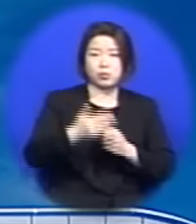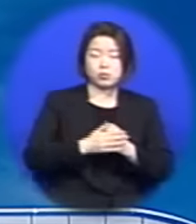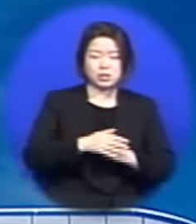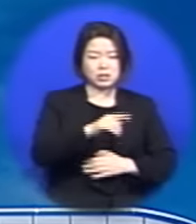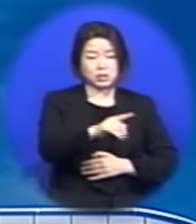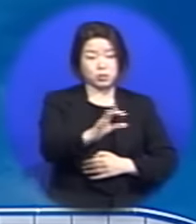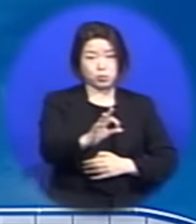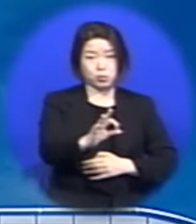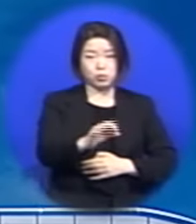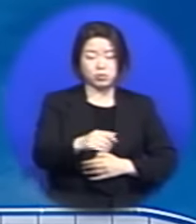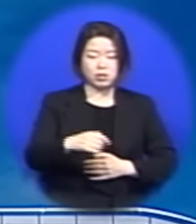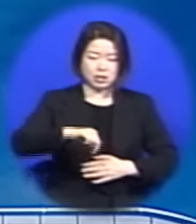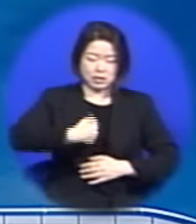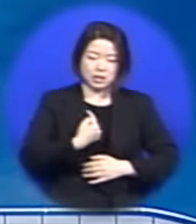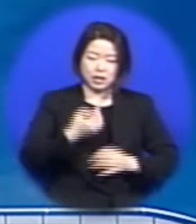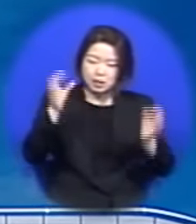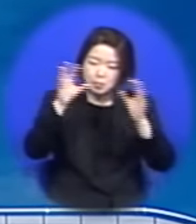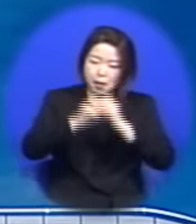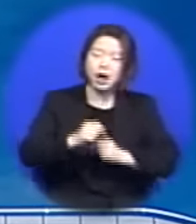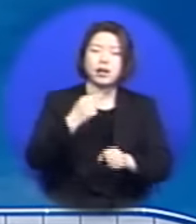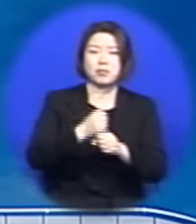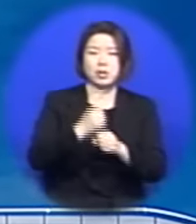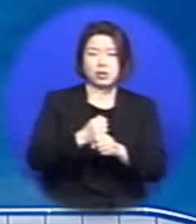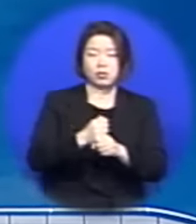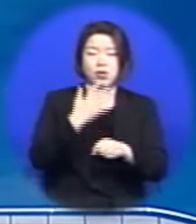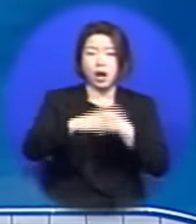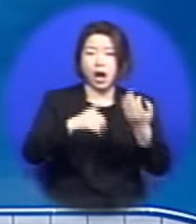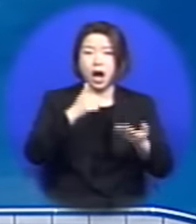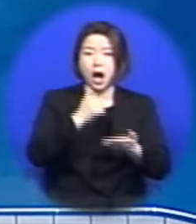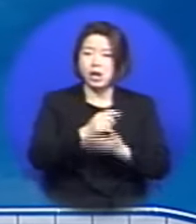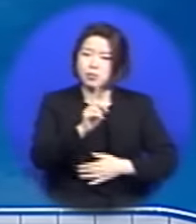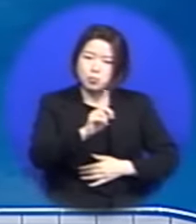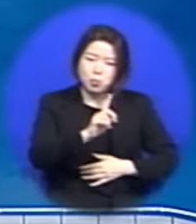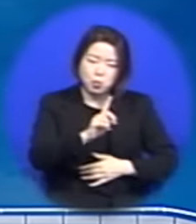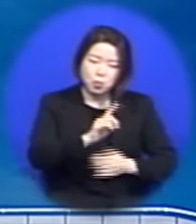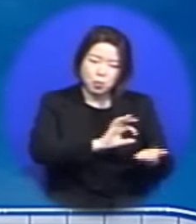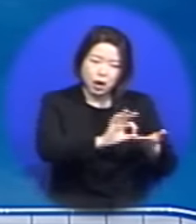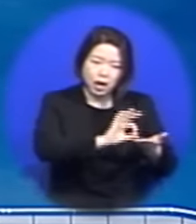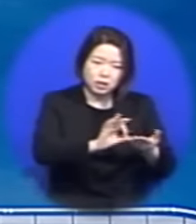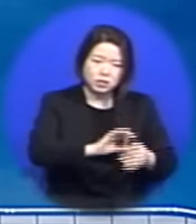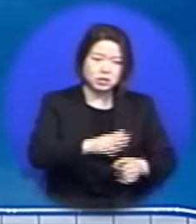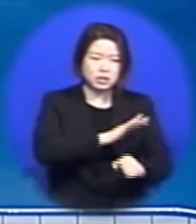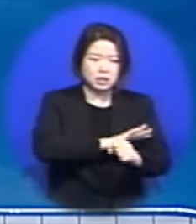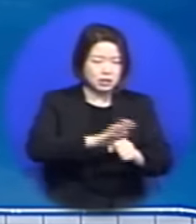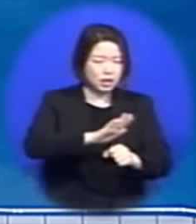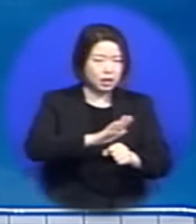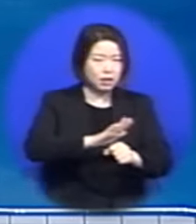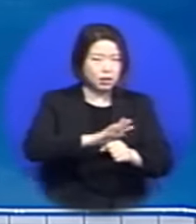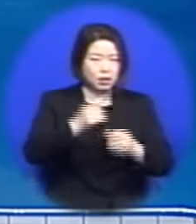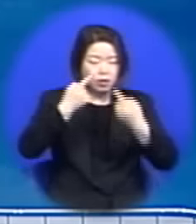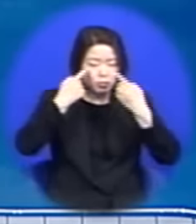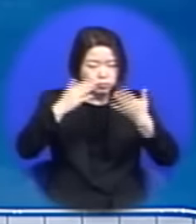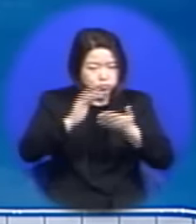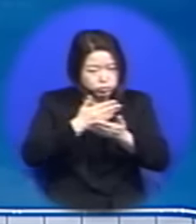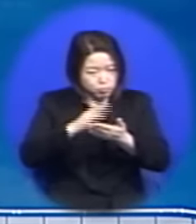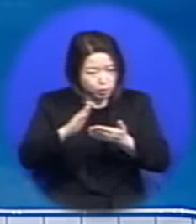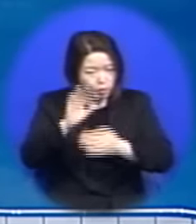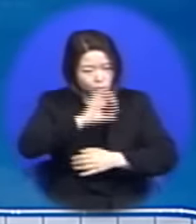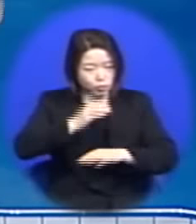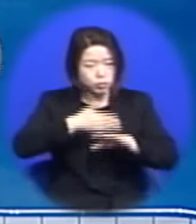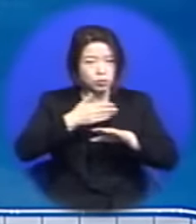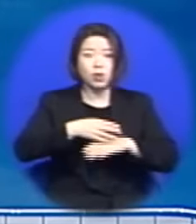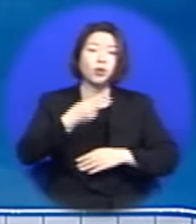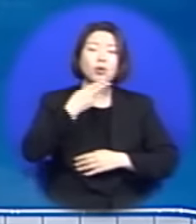할 뿐이에요 하나님이 뭐 하라고 하는지 제대로 분별에들을 수 있는 훈련도 안 된 사람이